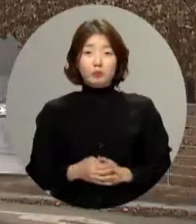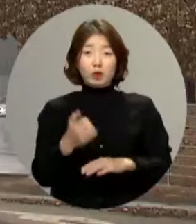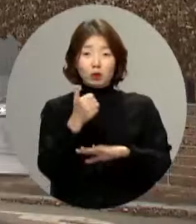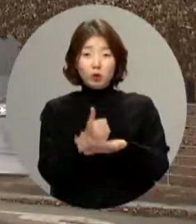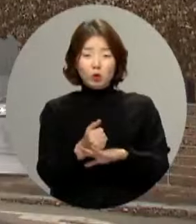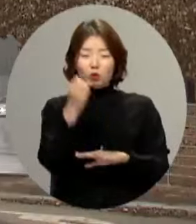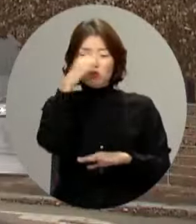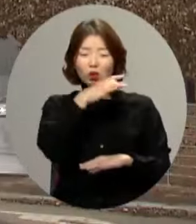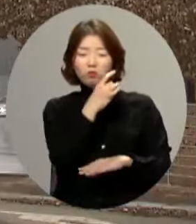결국 일방통행식 농업정책 기조가 신동진 벽시 곰팡이 사태와 맞물리면서